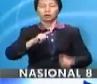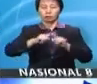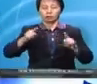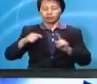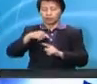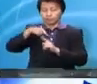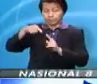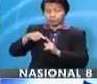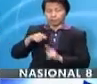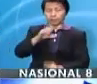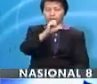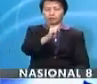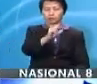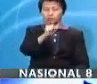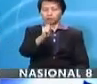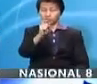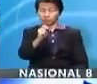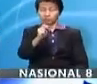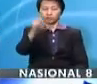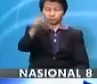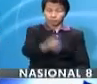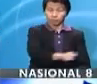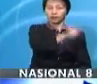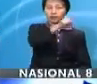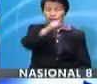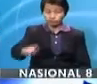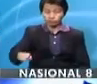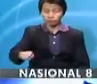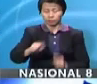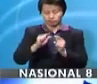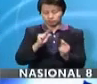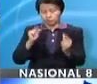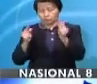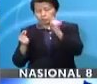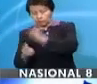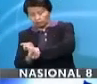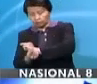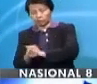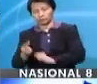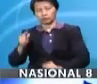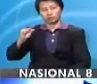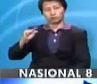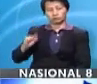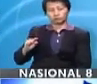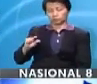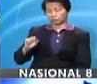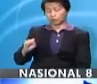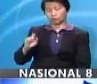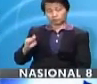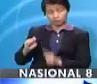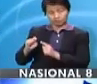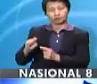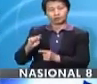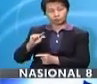bila SST dimansuhkan, diganti dengan